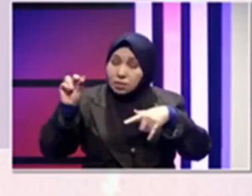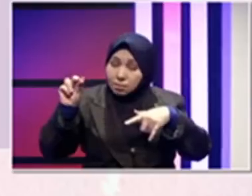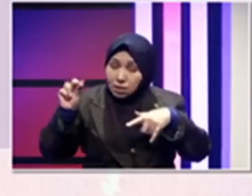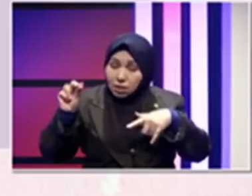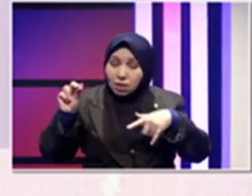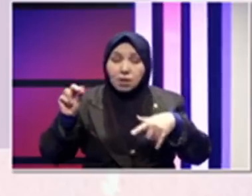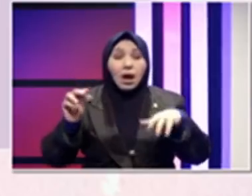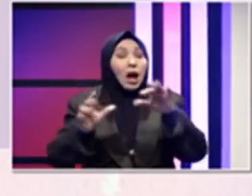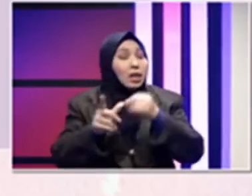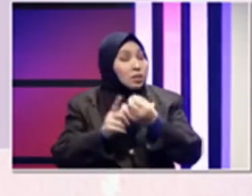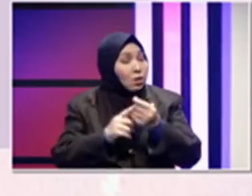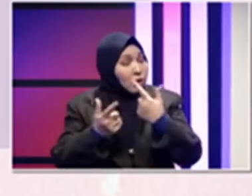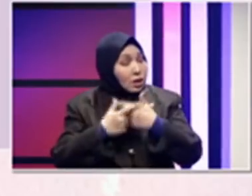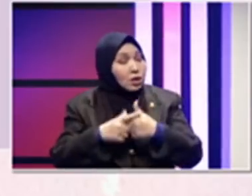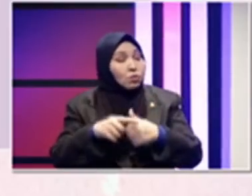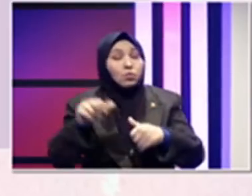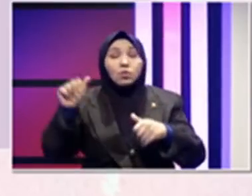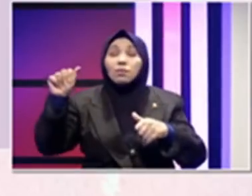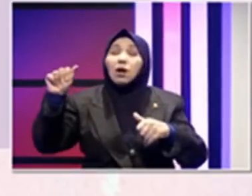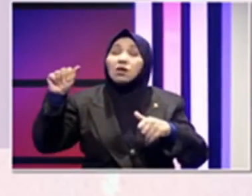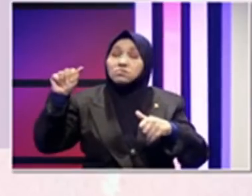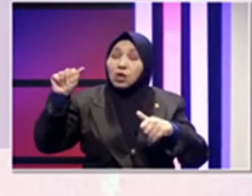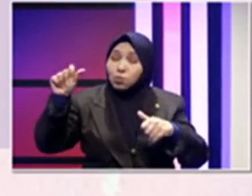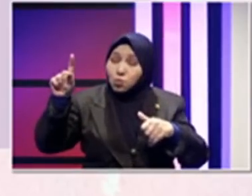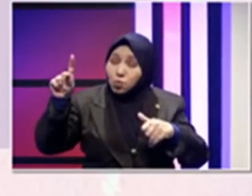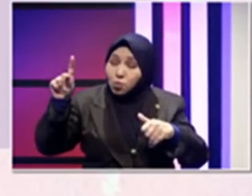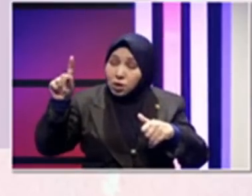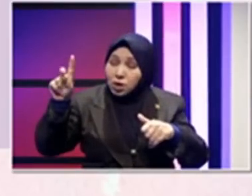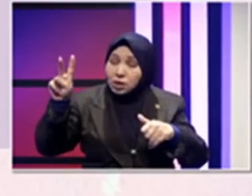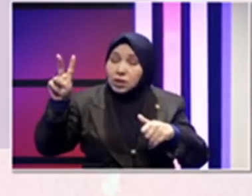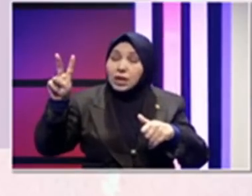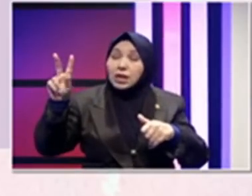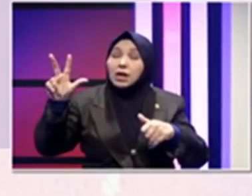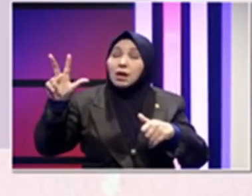1 2 3 4 5, ataupun daripada tutup kepada buka,